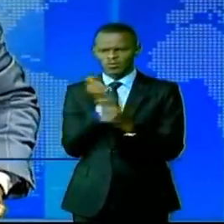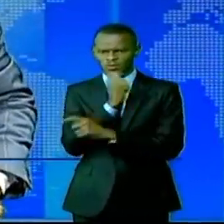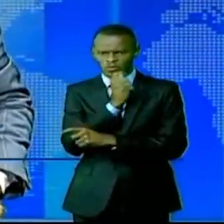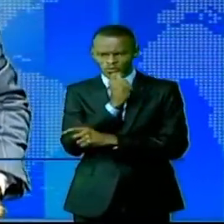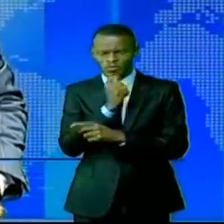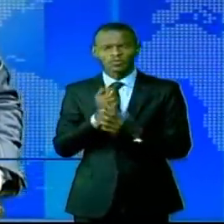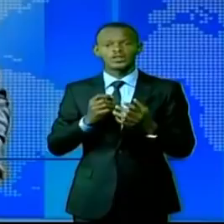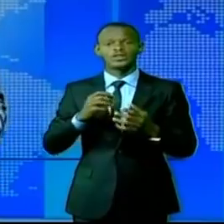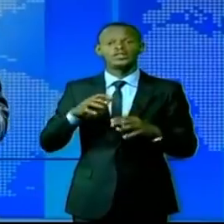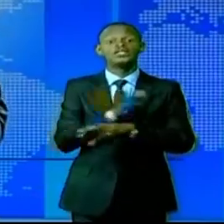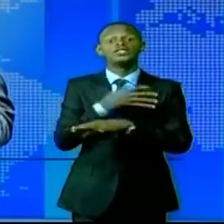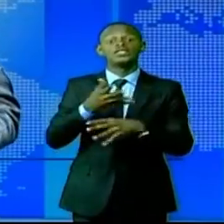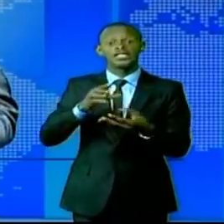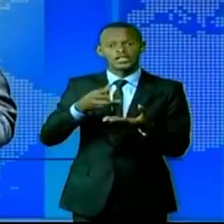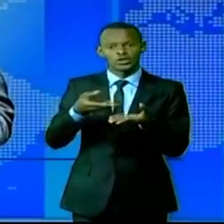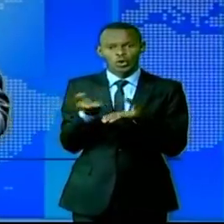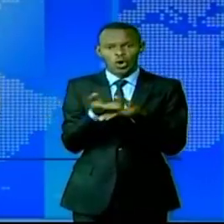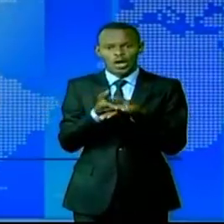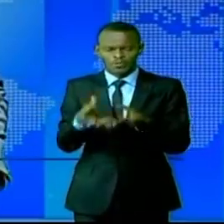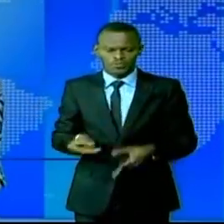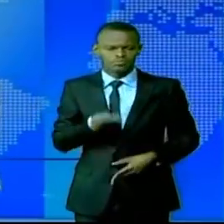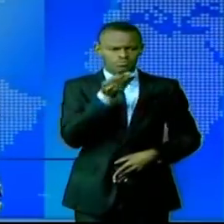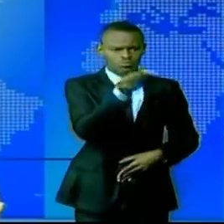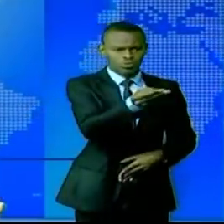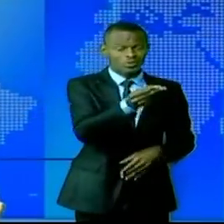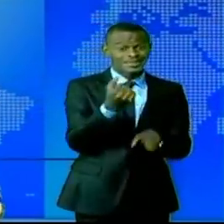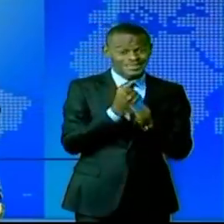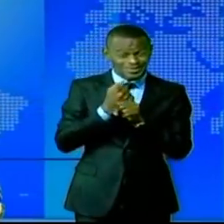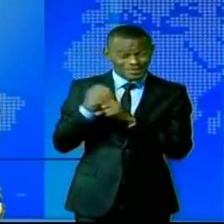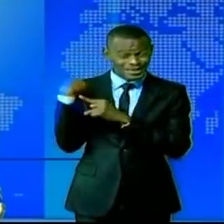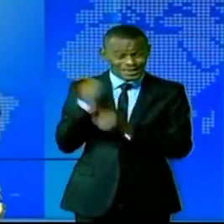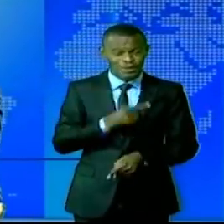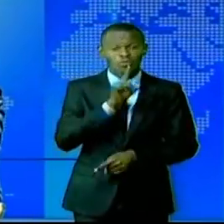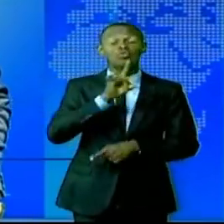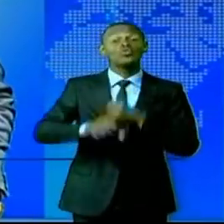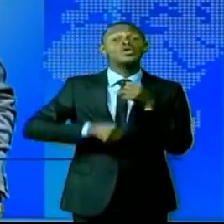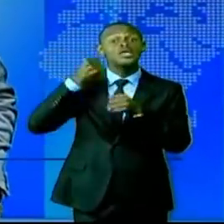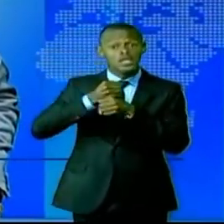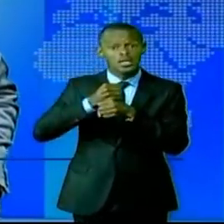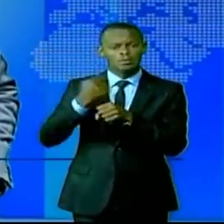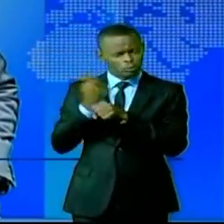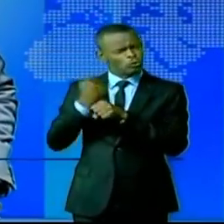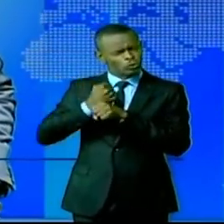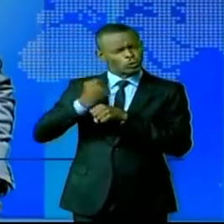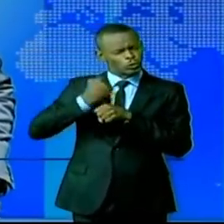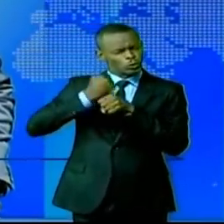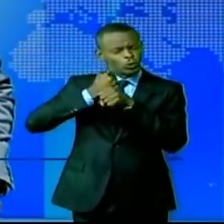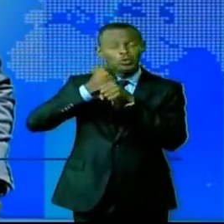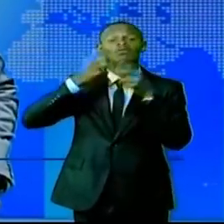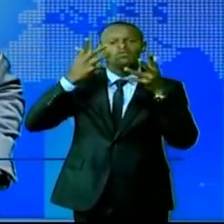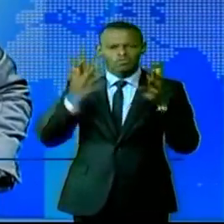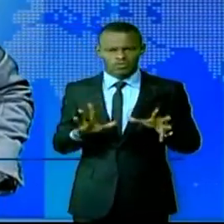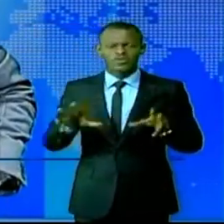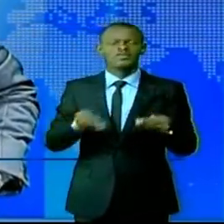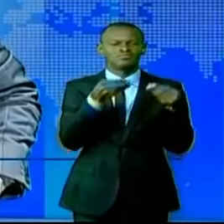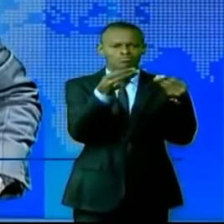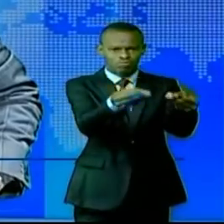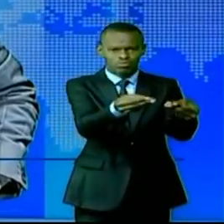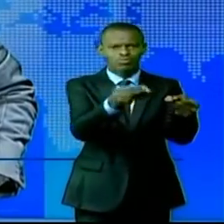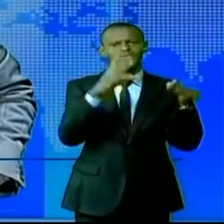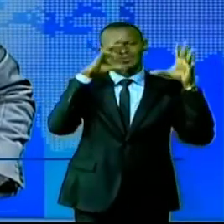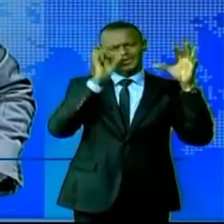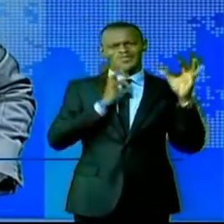travail de 8 ans de travail acharné au président de la République, Félix-Antoine Tshisekedi Tshilombo, et dans un autre décor, la transformation